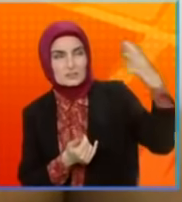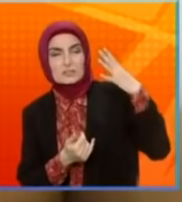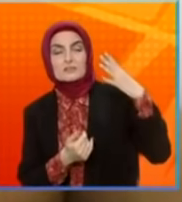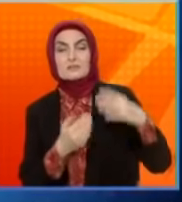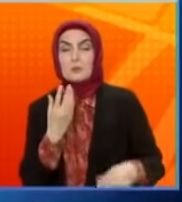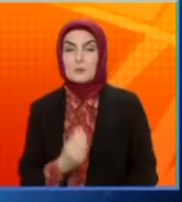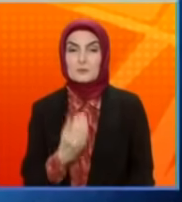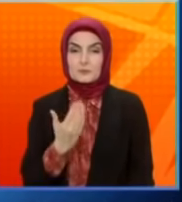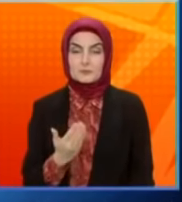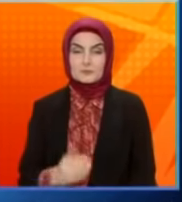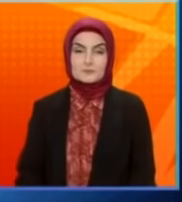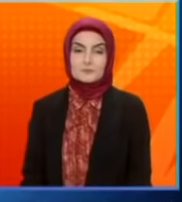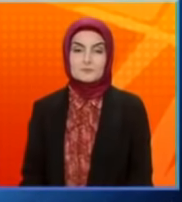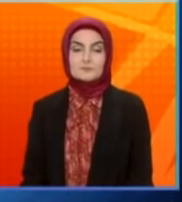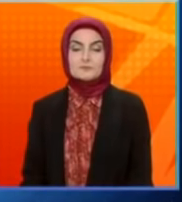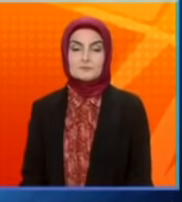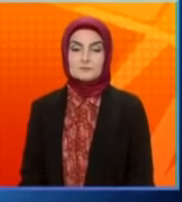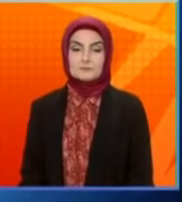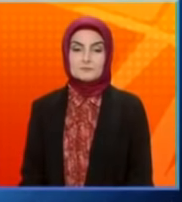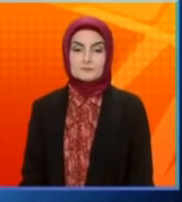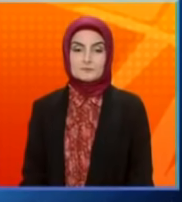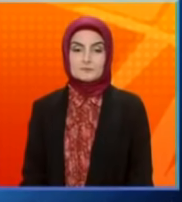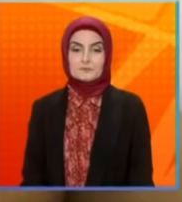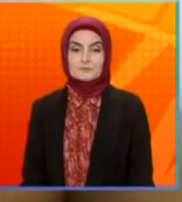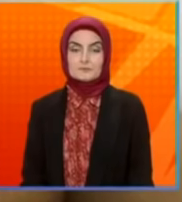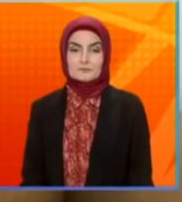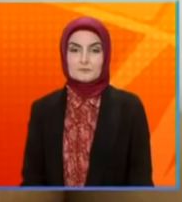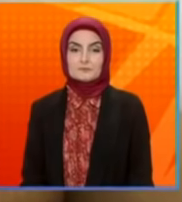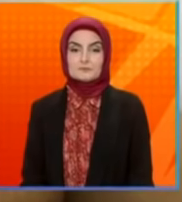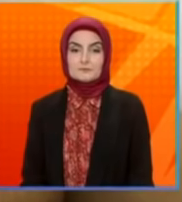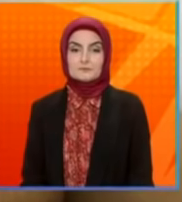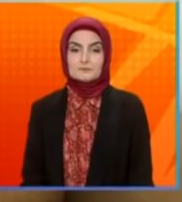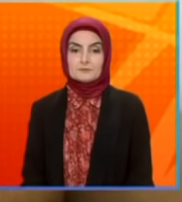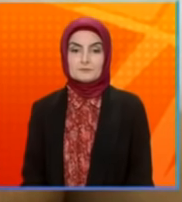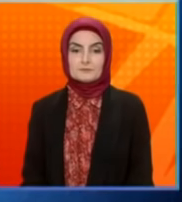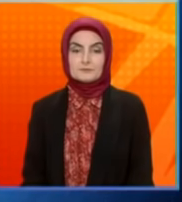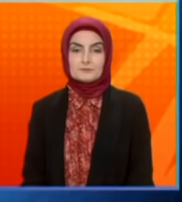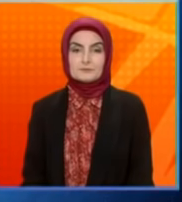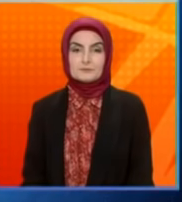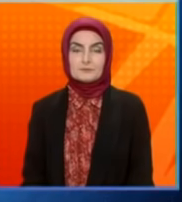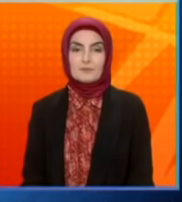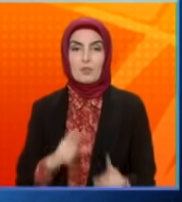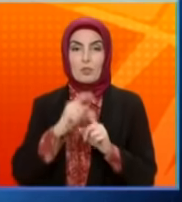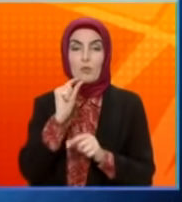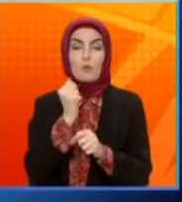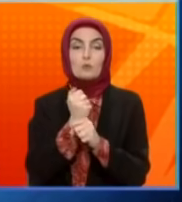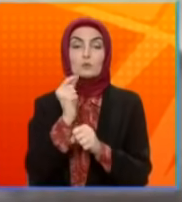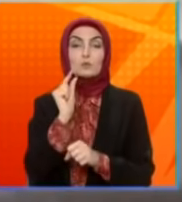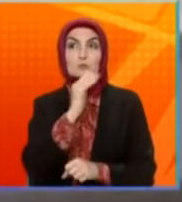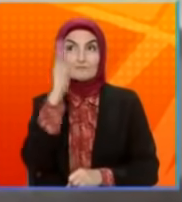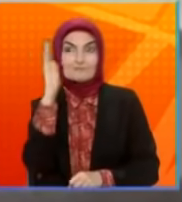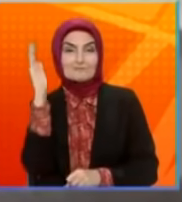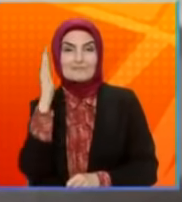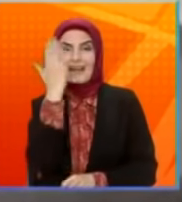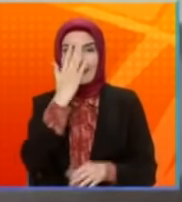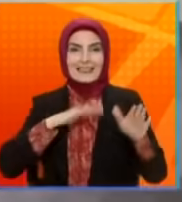sularında Trabzon ve çok geniş bir bölgeden görülen bir astronomik olay meydana geldi. Doğu Karadeniz semalarında görülen